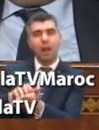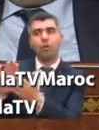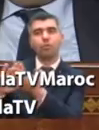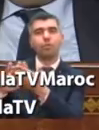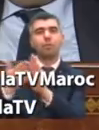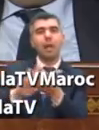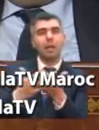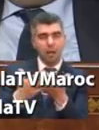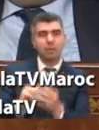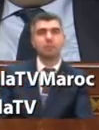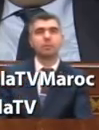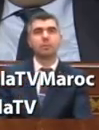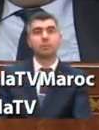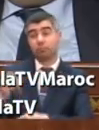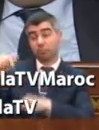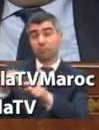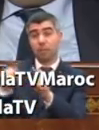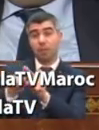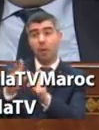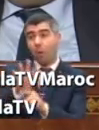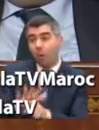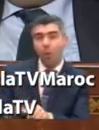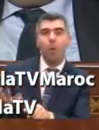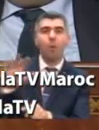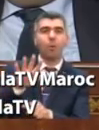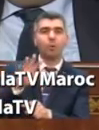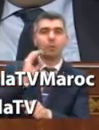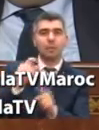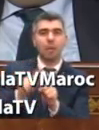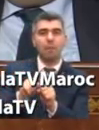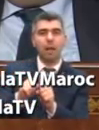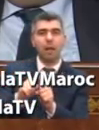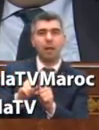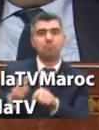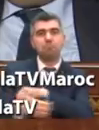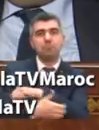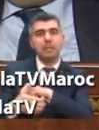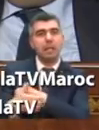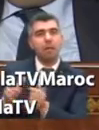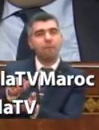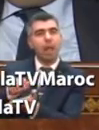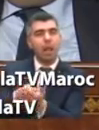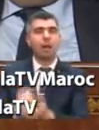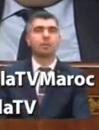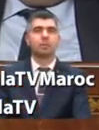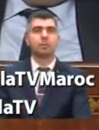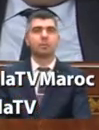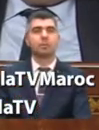الفلاحية، في حين كان خصو يكون موجه بالخصوص وبالأساس لصغار الفلاحين. الإشكال الثاني مرتبط